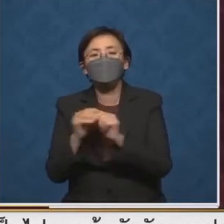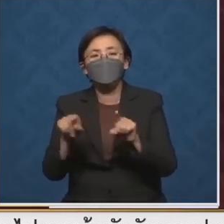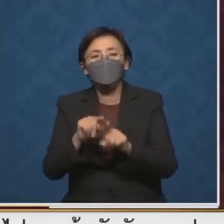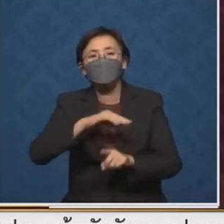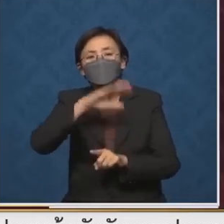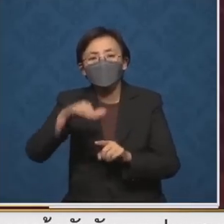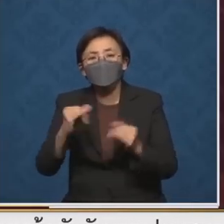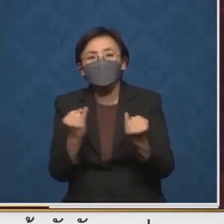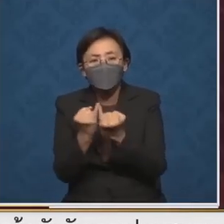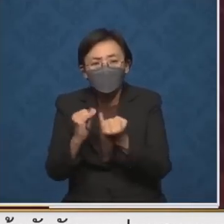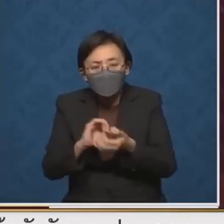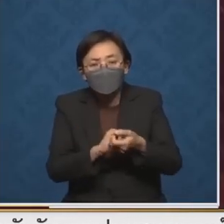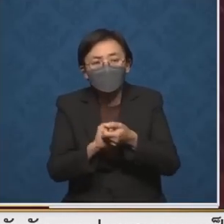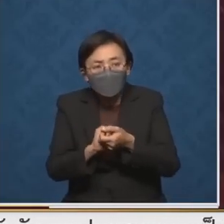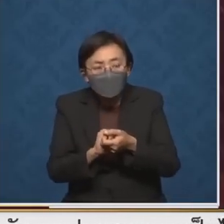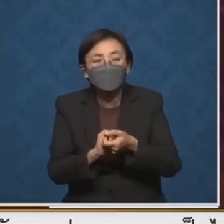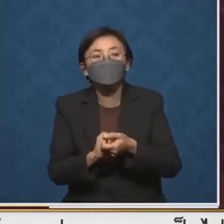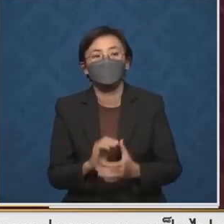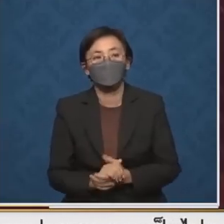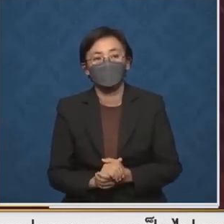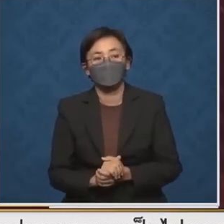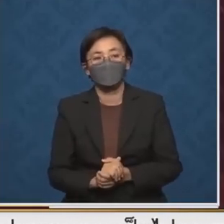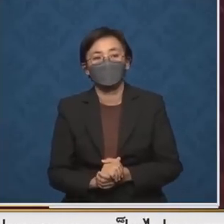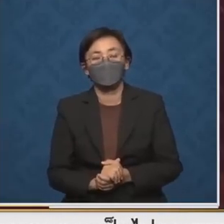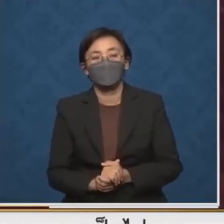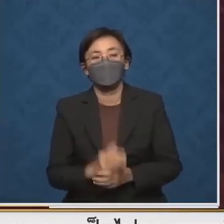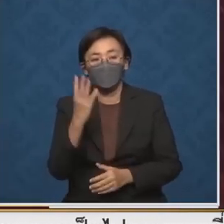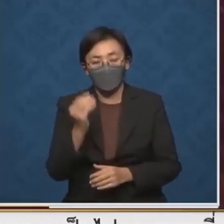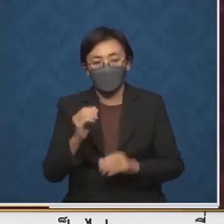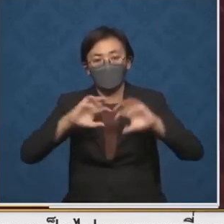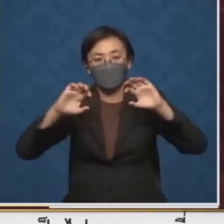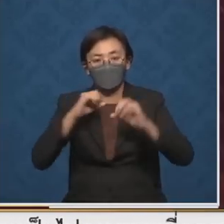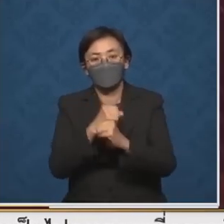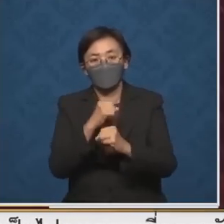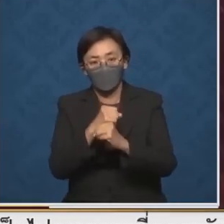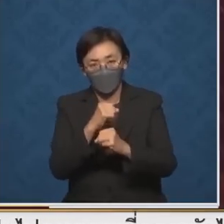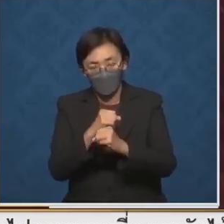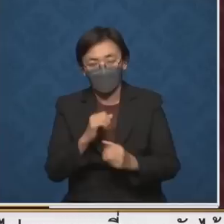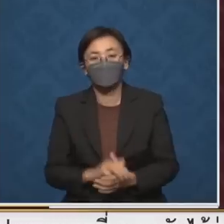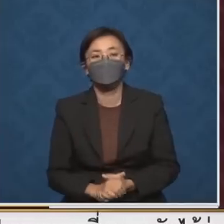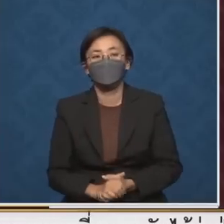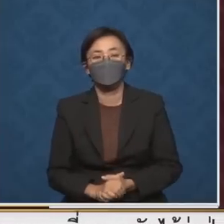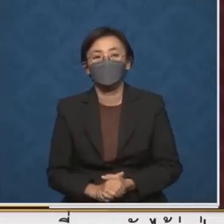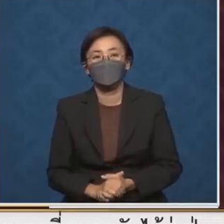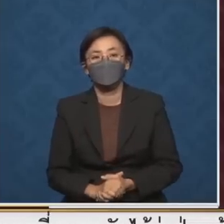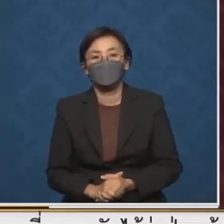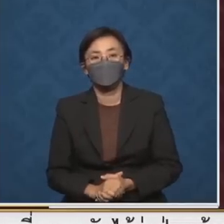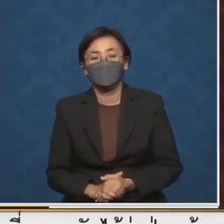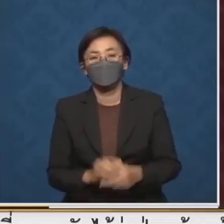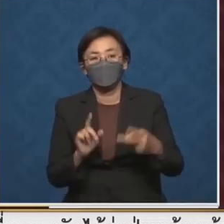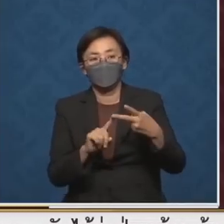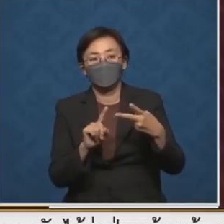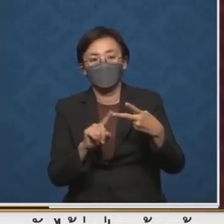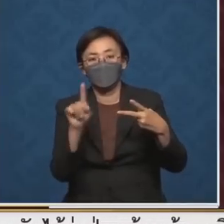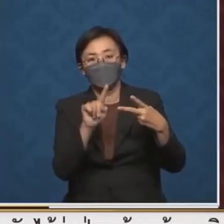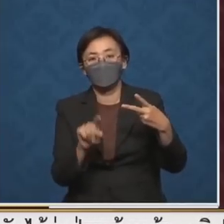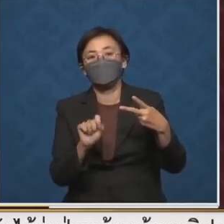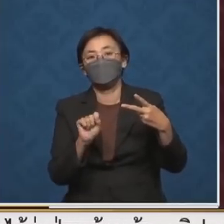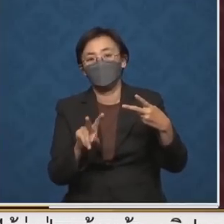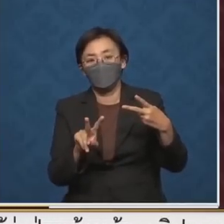ซิโน่ฟาร์มคือรัฐบาลผลิตโดยองคกรมหาชนครับซิโ่แวก